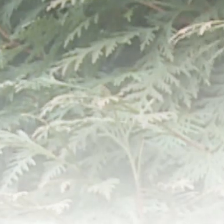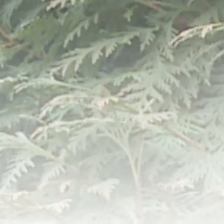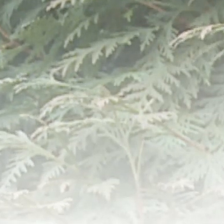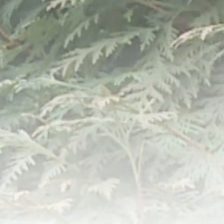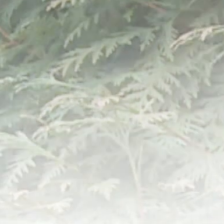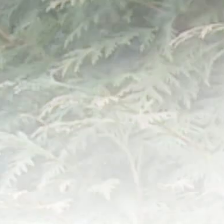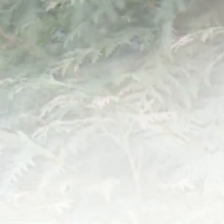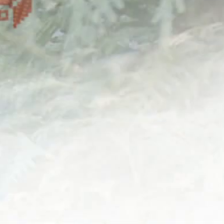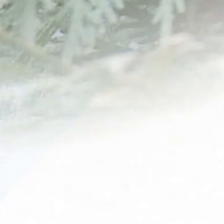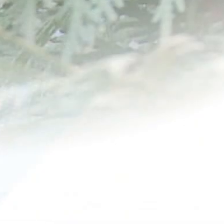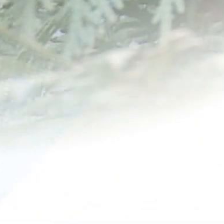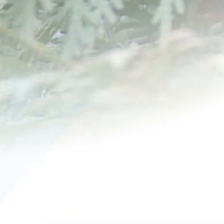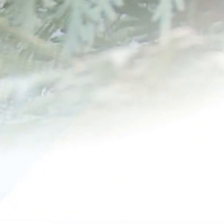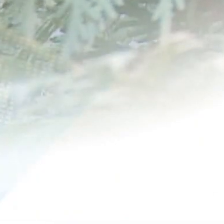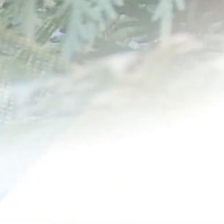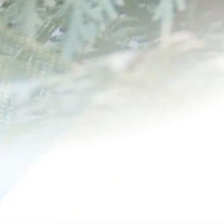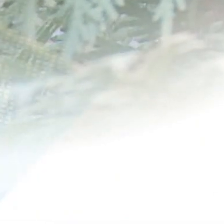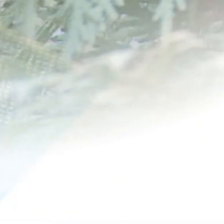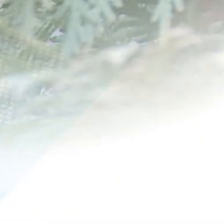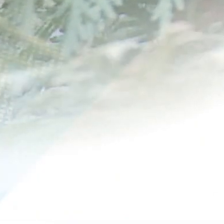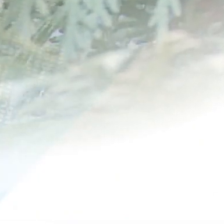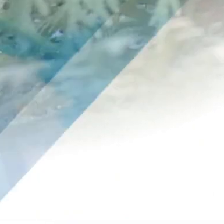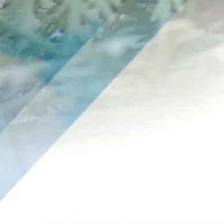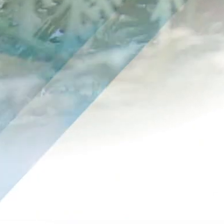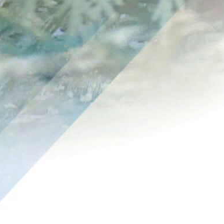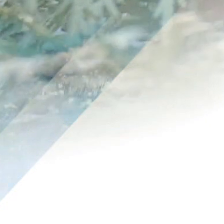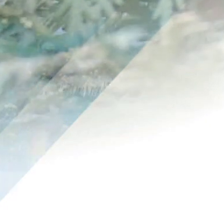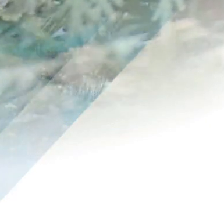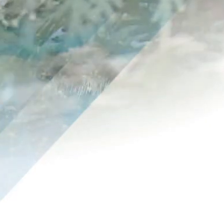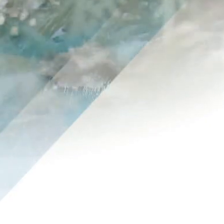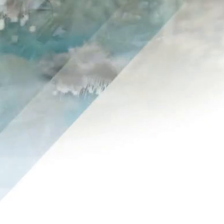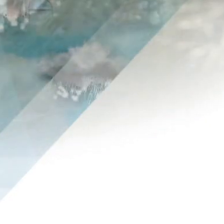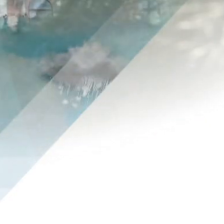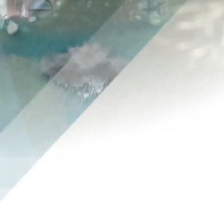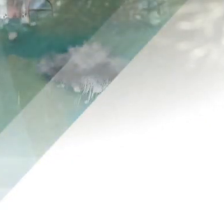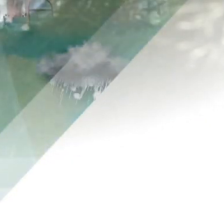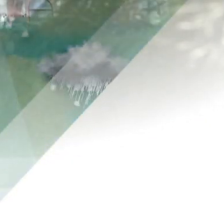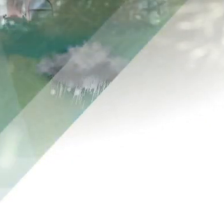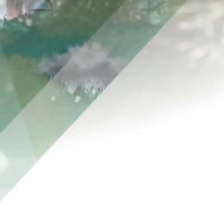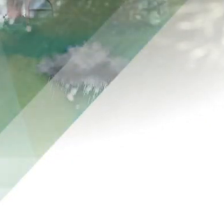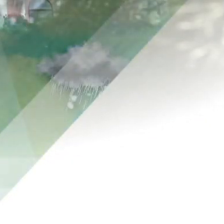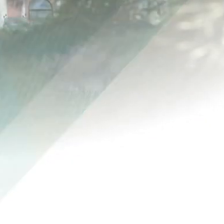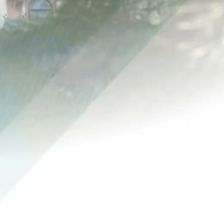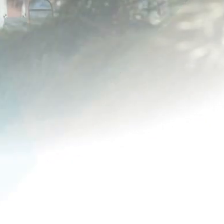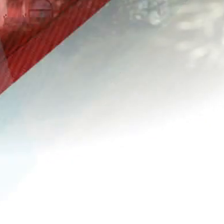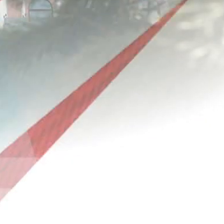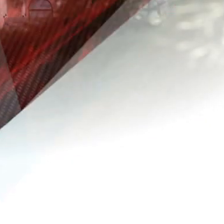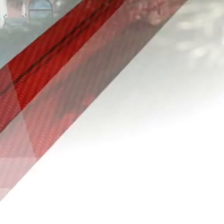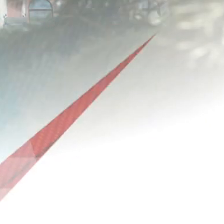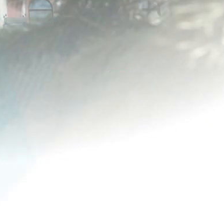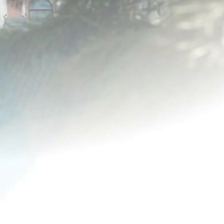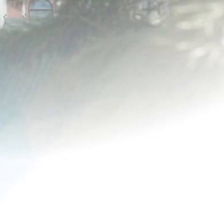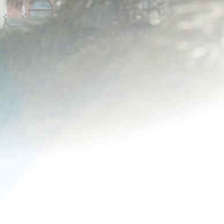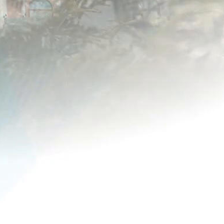у 9 гадзін 26 хвілін пачнецца 9-й дзень месяцовага цыклу. Серада будет довольно складанной, можно